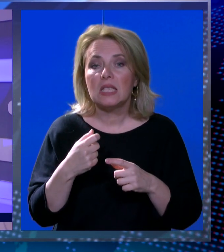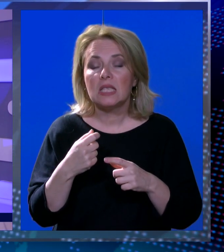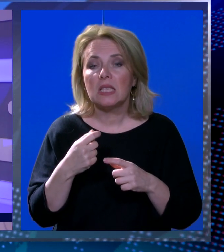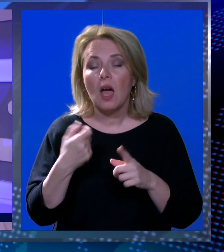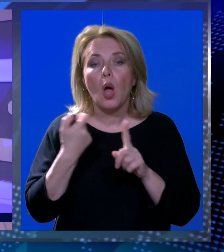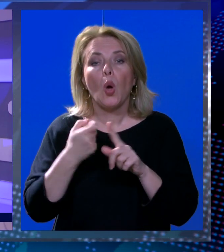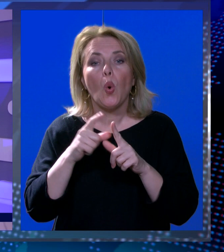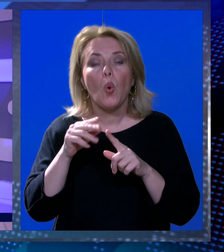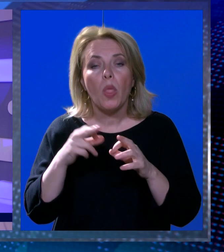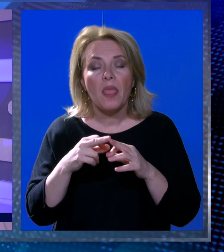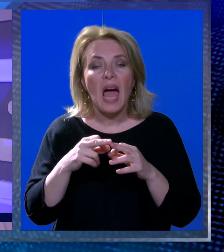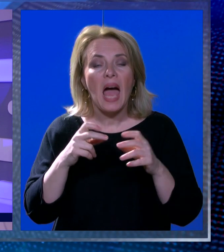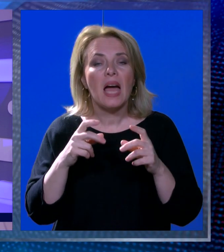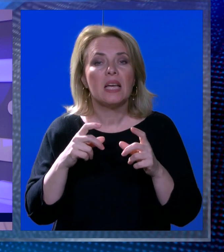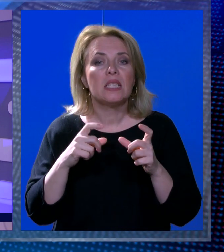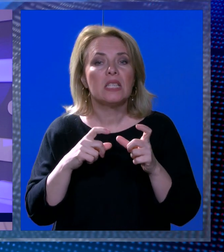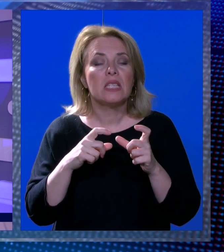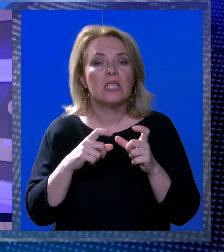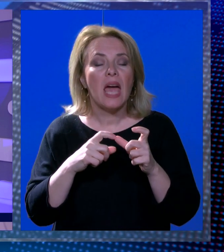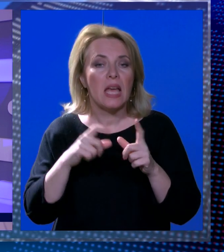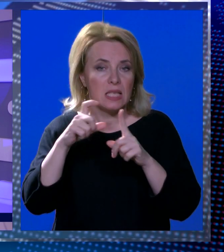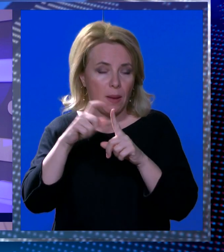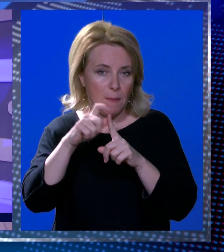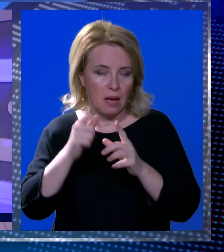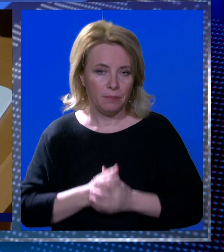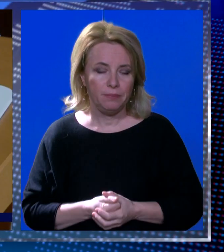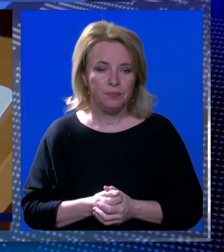Dubrovačke organizacije Socijaldemokratske partije Hrvatske.